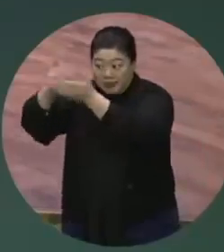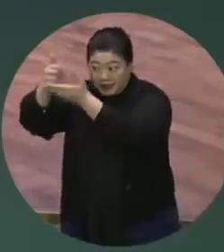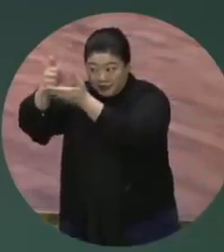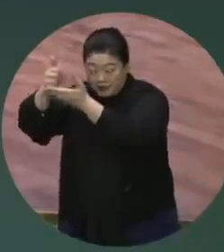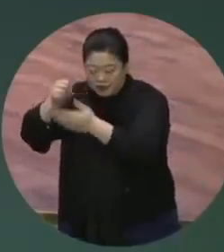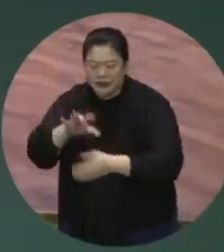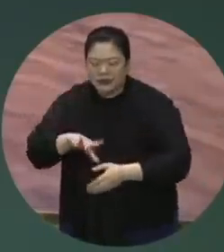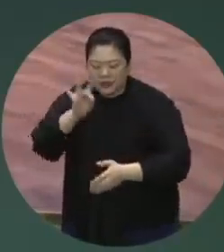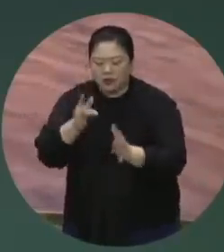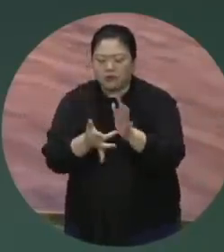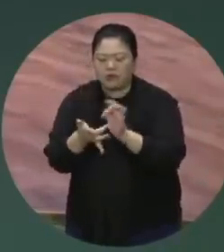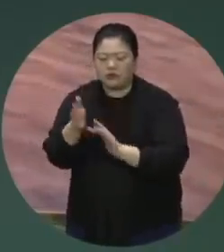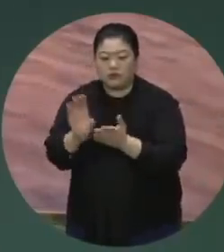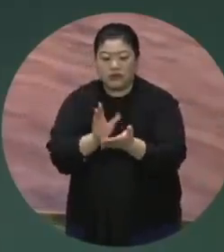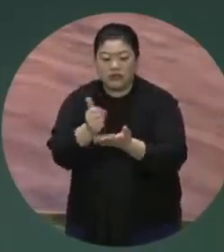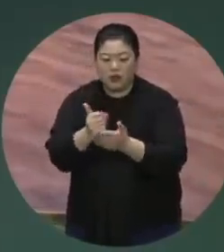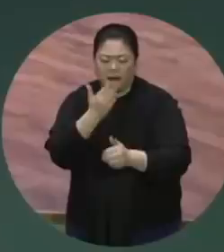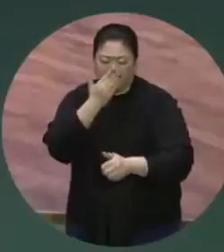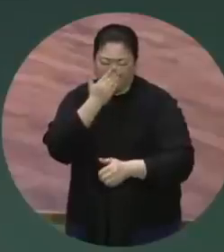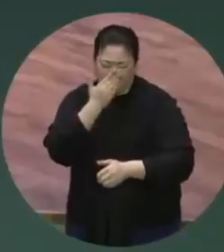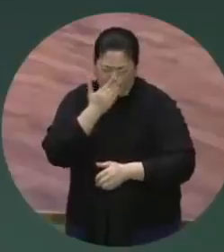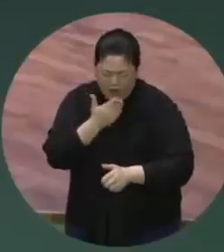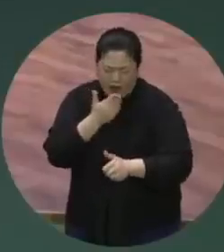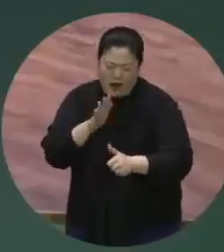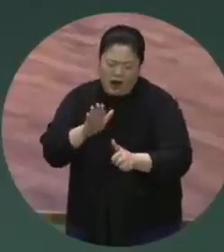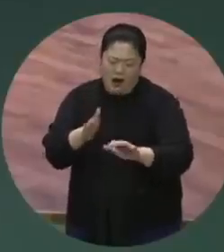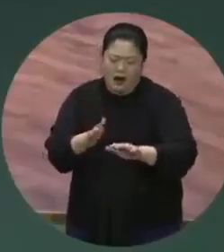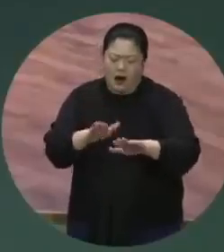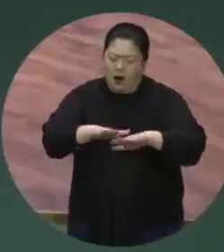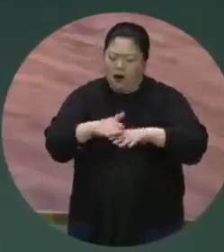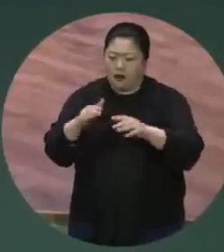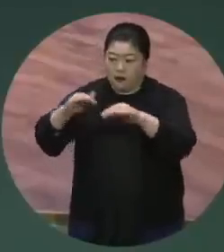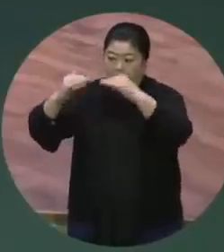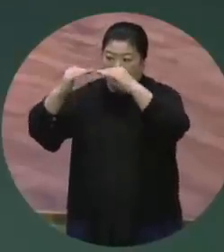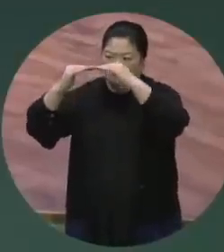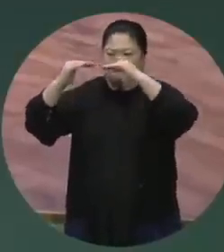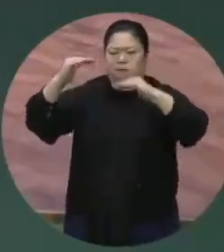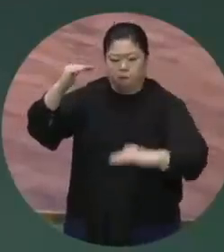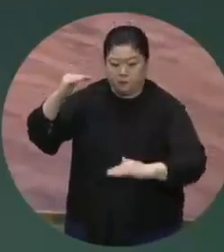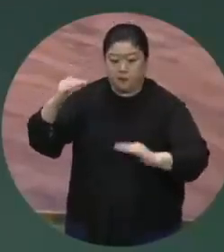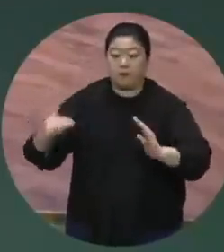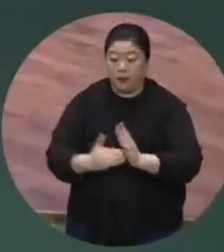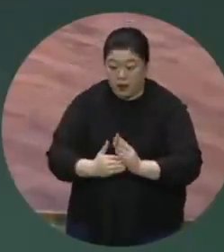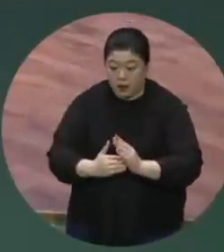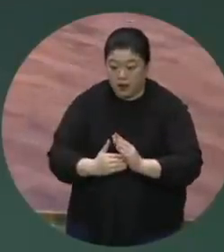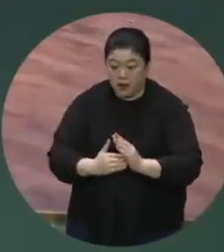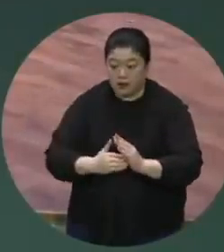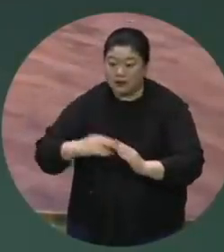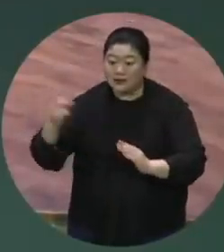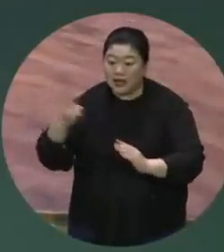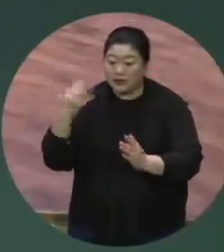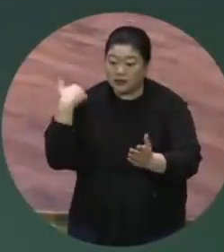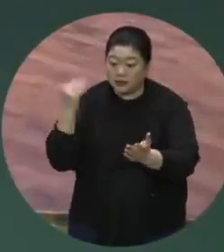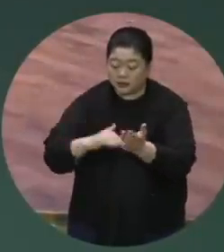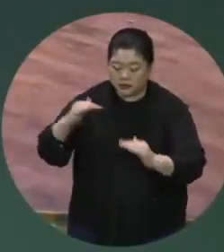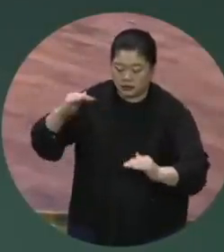이렇게 낮추시더니 하나님께서 이 예수 그리스도를 2장 9절로 11절.